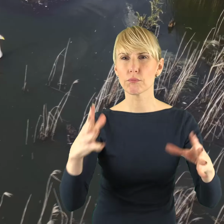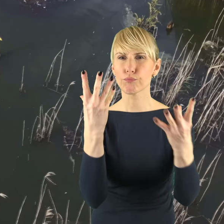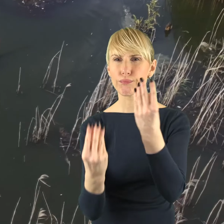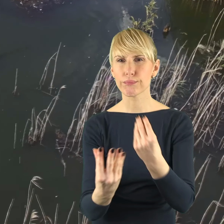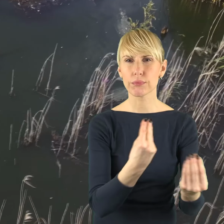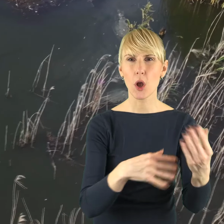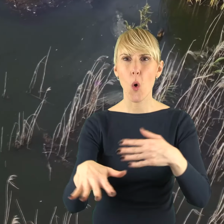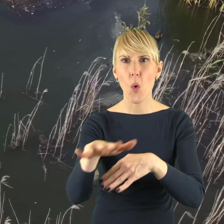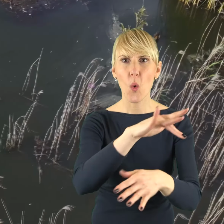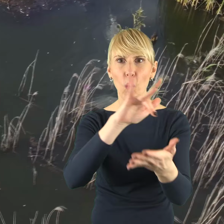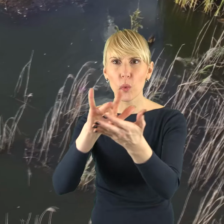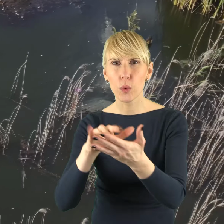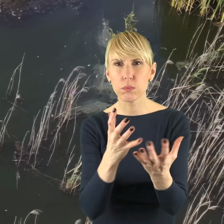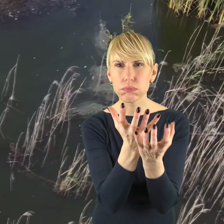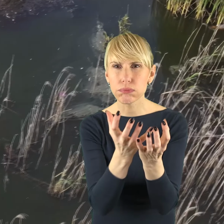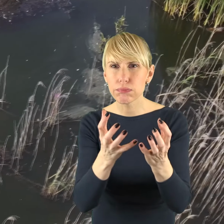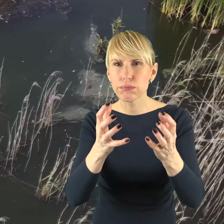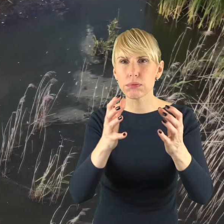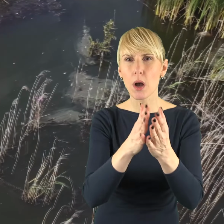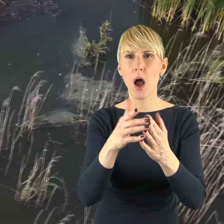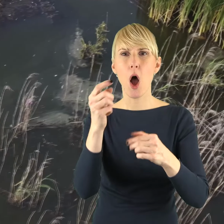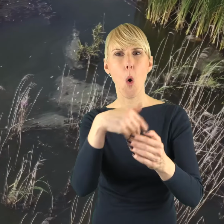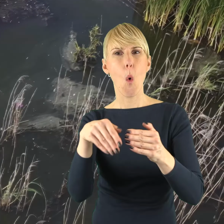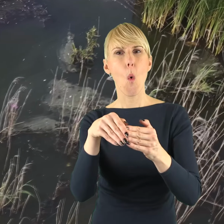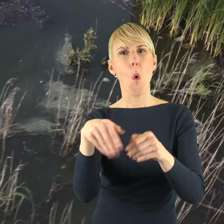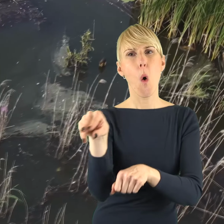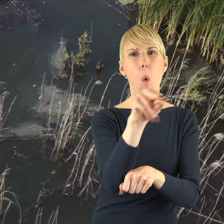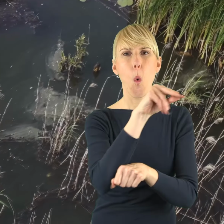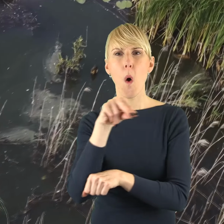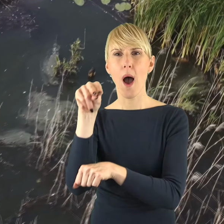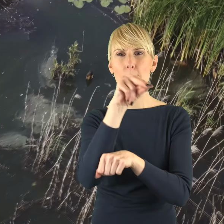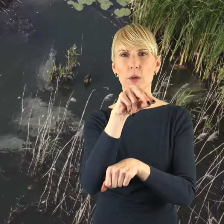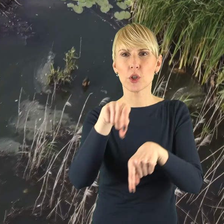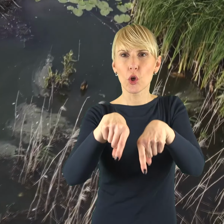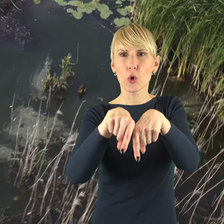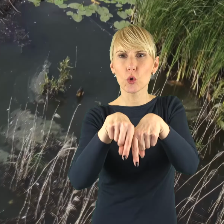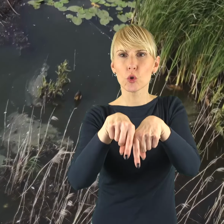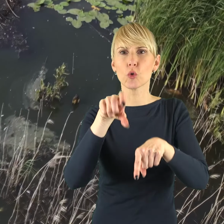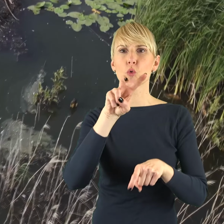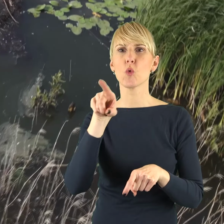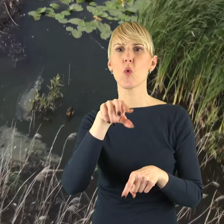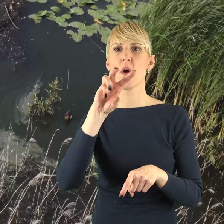Wśród podmokłych terenów gniazdują między innymi łabędzie krzykliwe i żurawie.